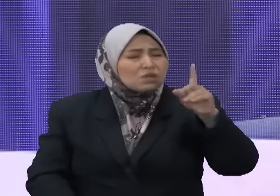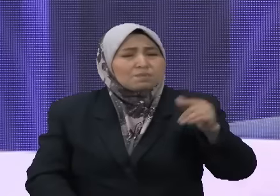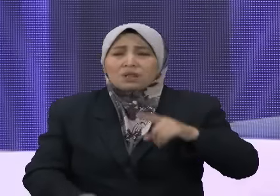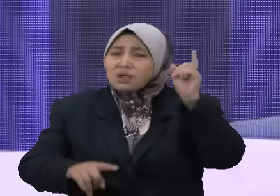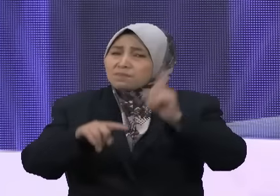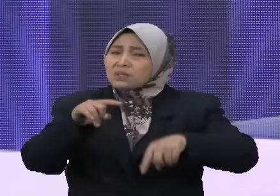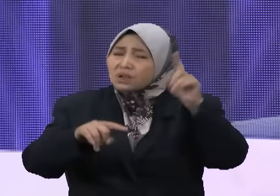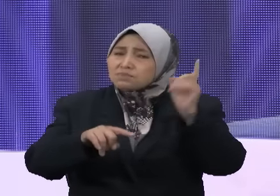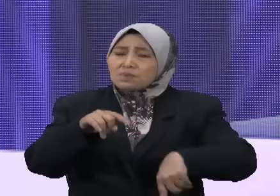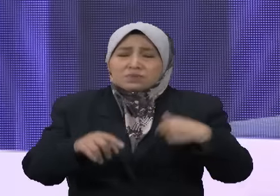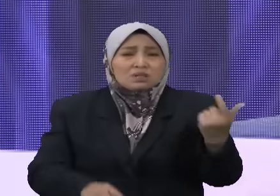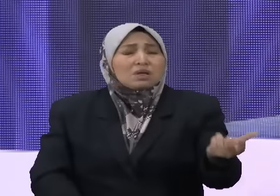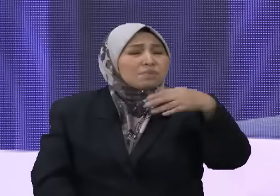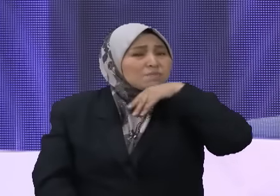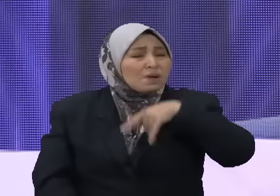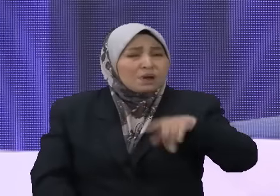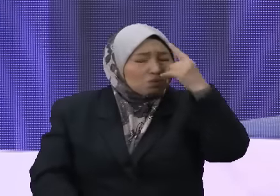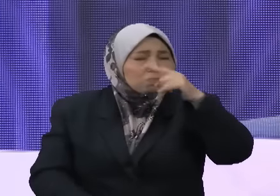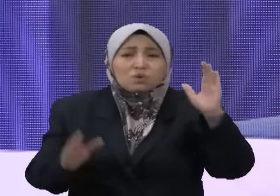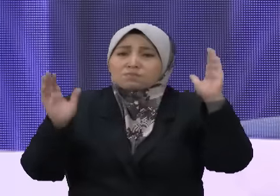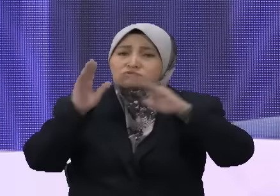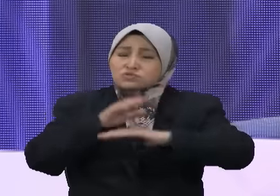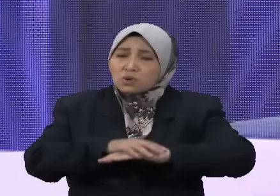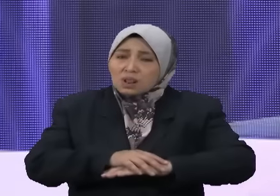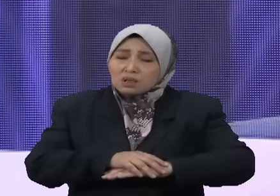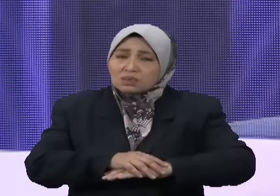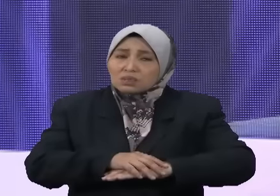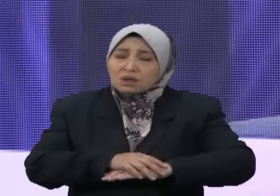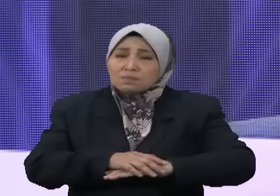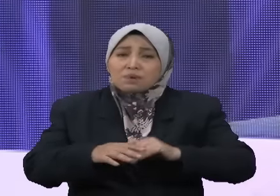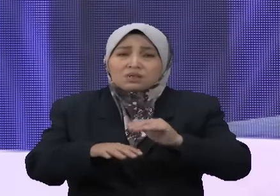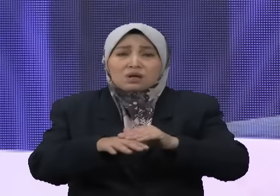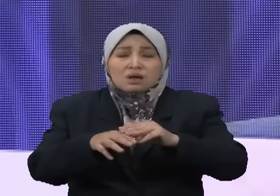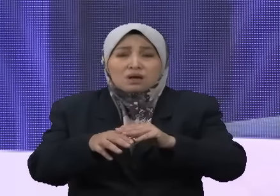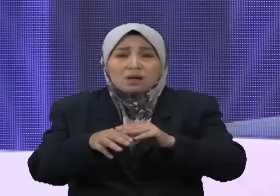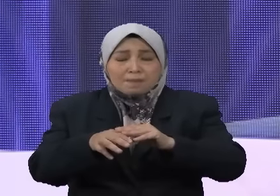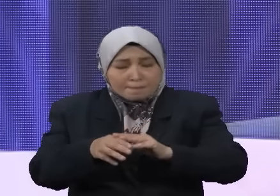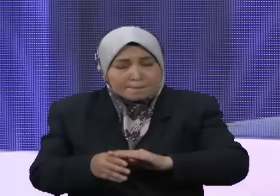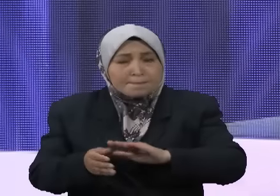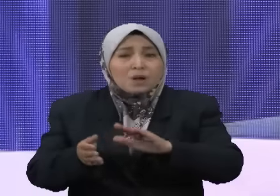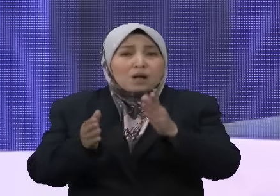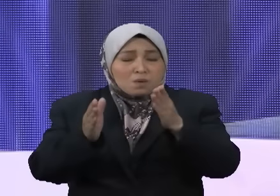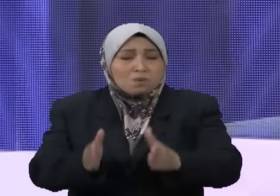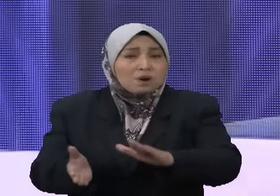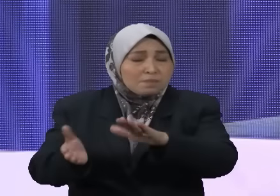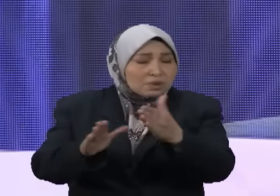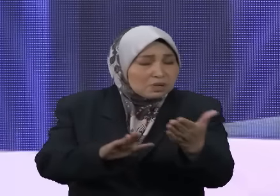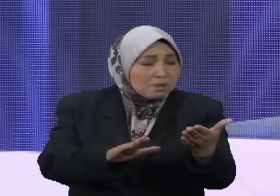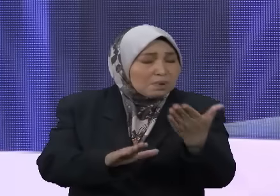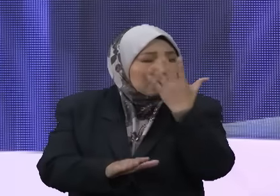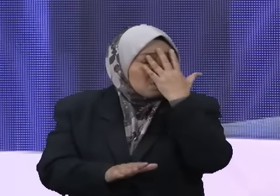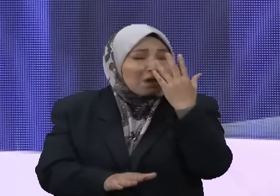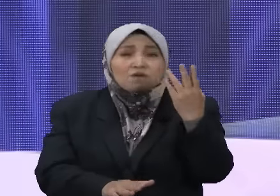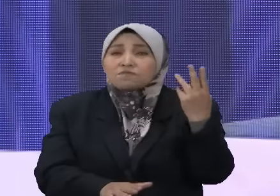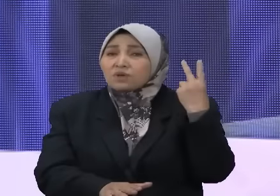melarang nabi sallallahuaihi wasallam untuk bersolat ke atas mayat golongan apa mayat orang